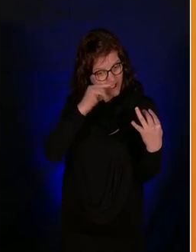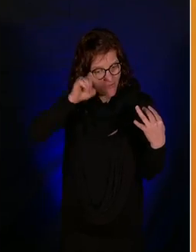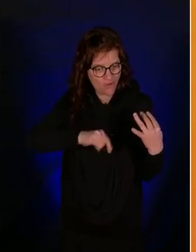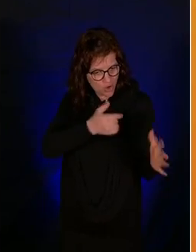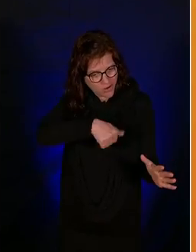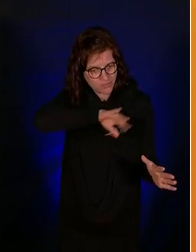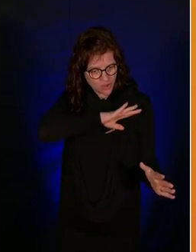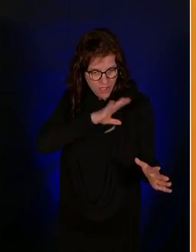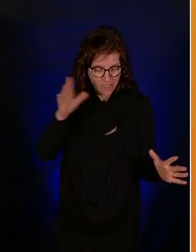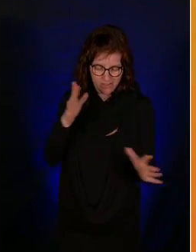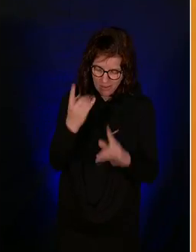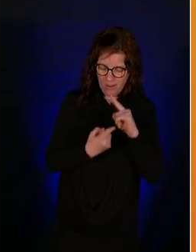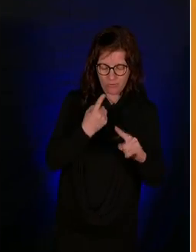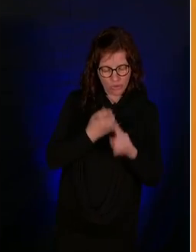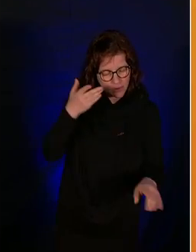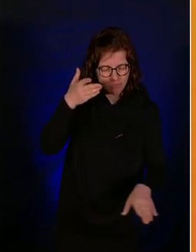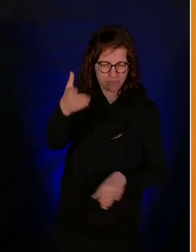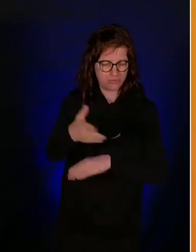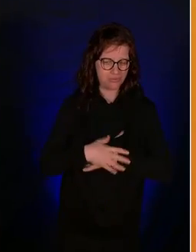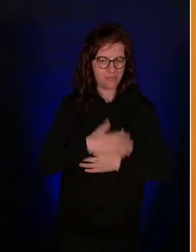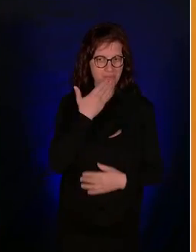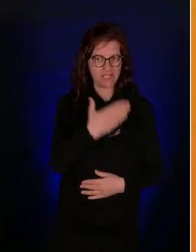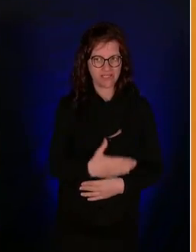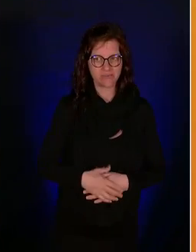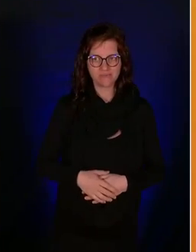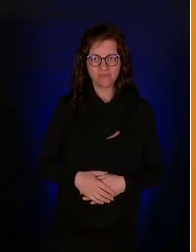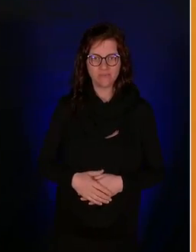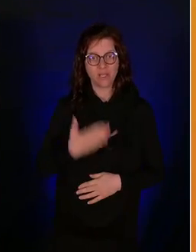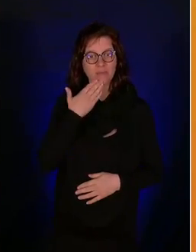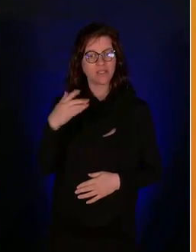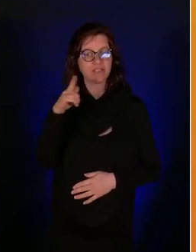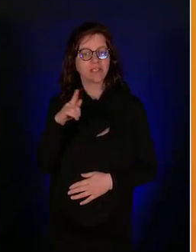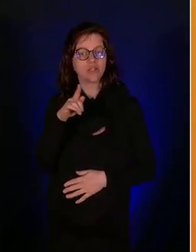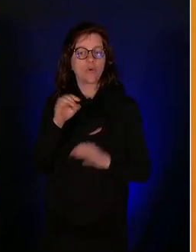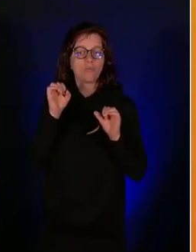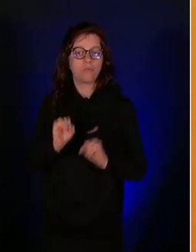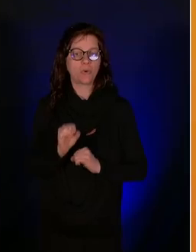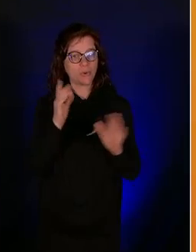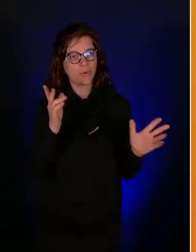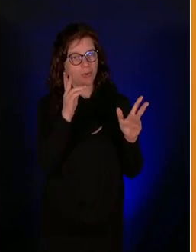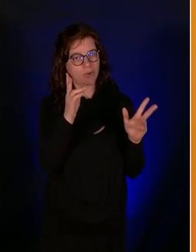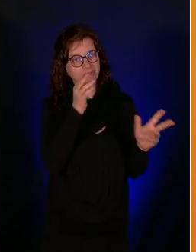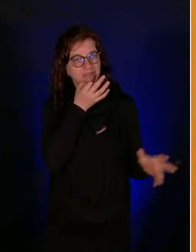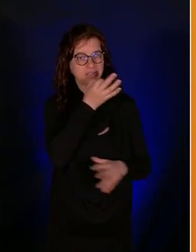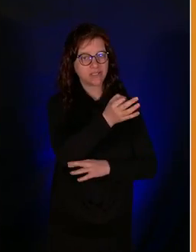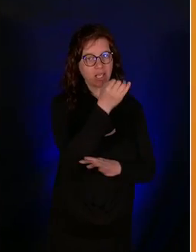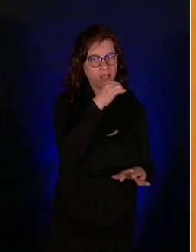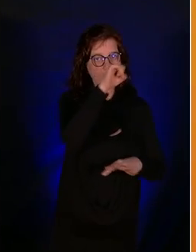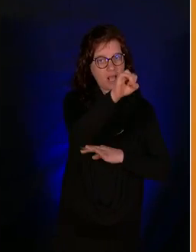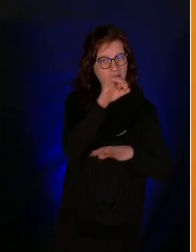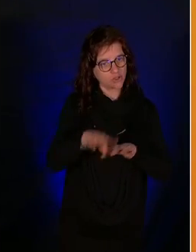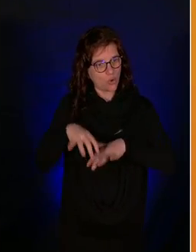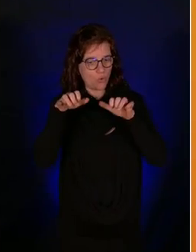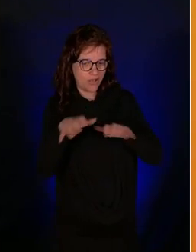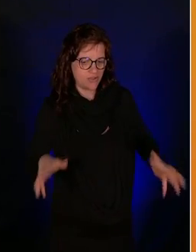responsabilités historiques prochainement. Merci. Merci Guillaume. Et donc tu peux adresser aux camarades le soutien de tout le